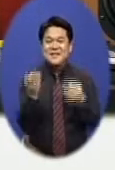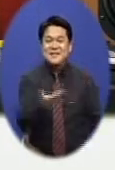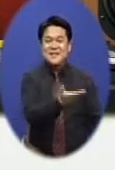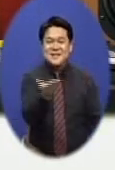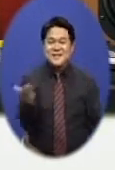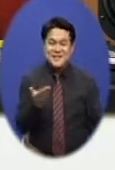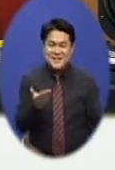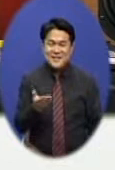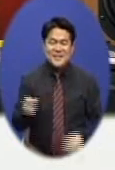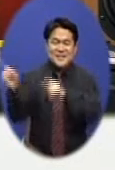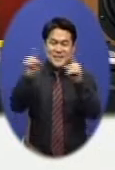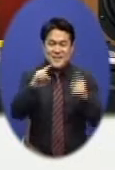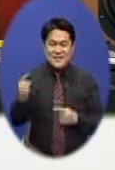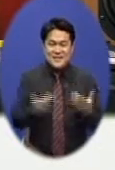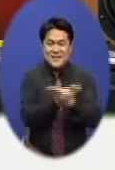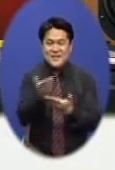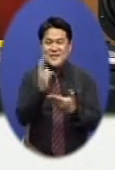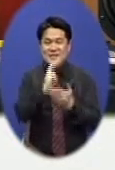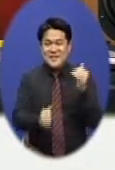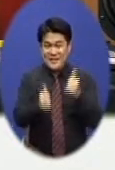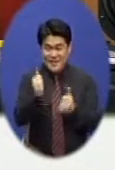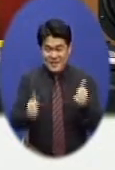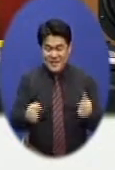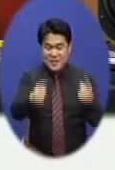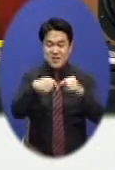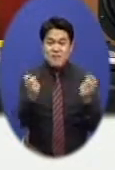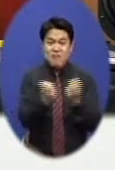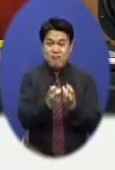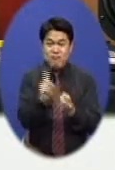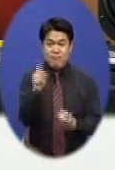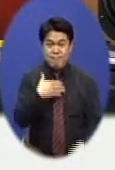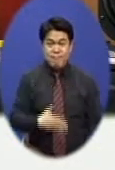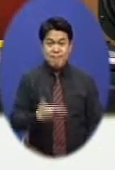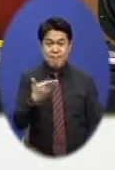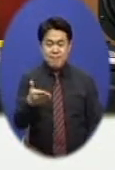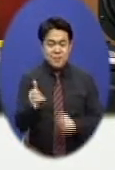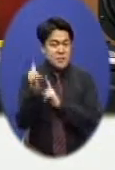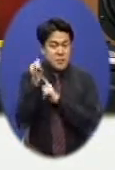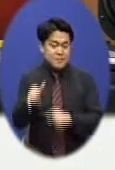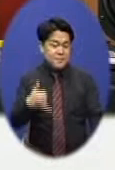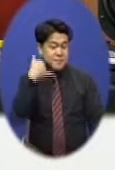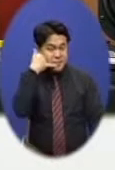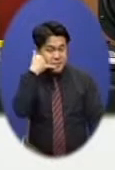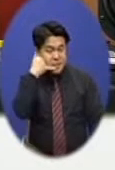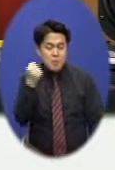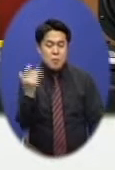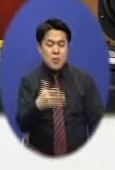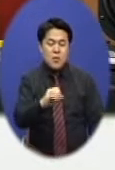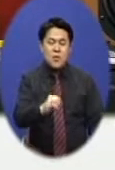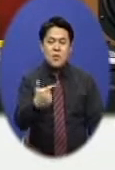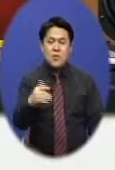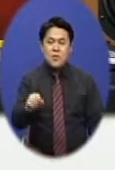전국 나눔 노래자랑 네. 여러분에게 참여 방법부터 알려드리도록 하겠습니다. 으흠. 소화기를 들고요. 네.